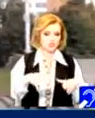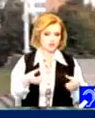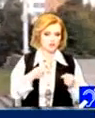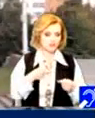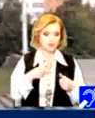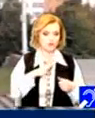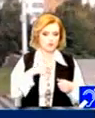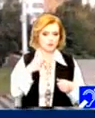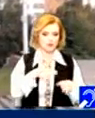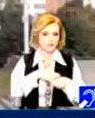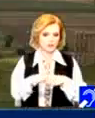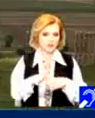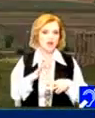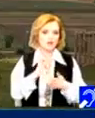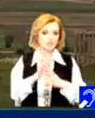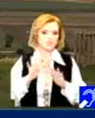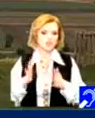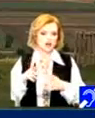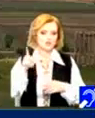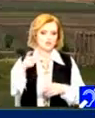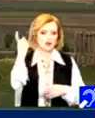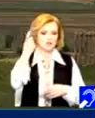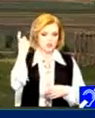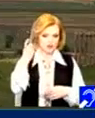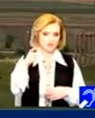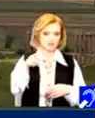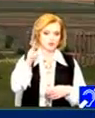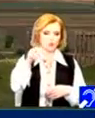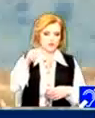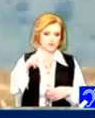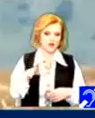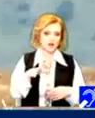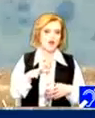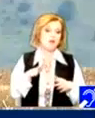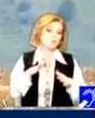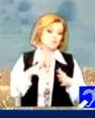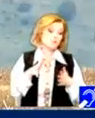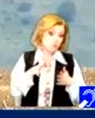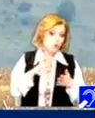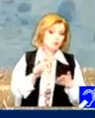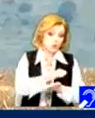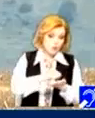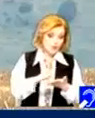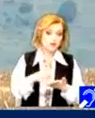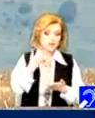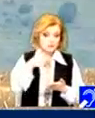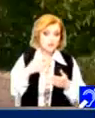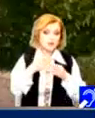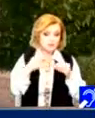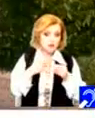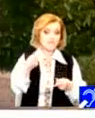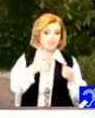fost bine îndeplinite. Este și cazul fermierilor din Dubăsar, care teoretic și-au recuperat drepturile de proprietate asupra